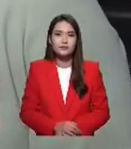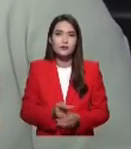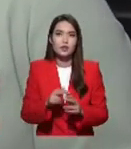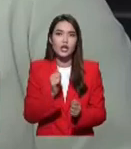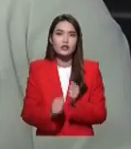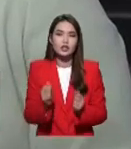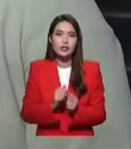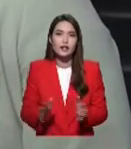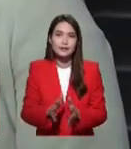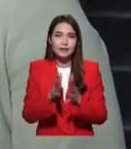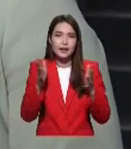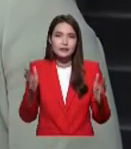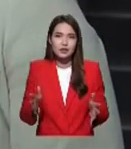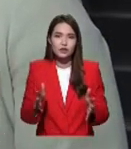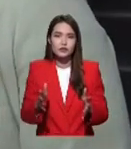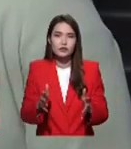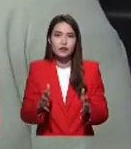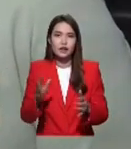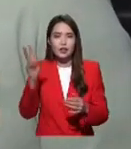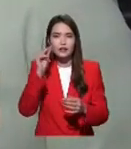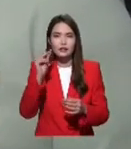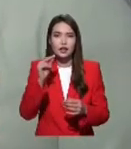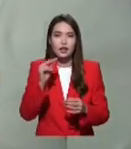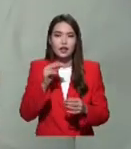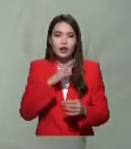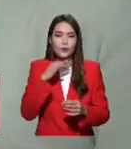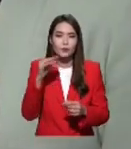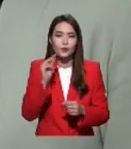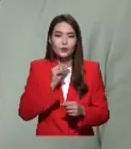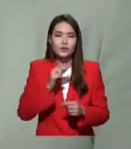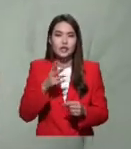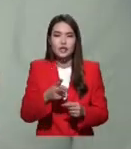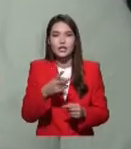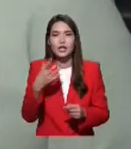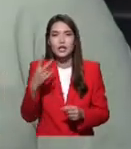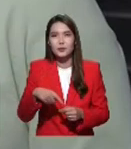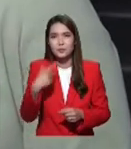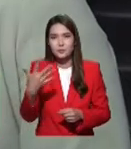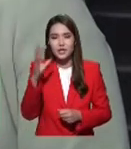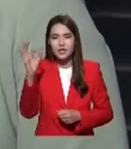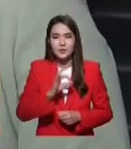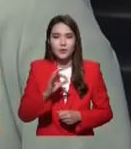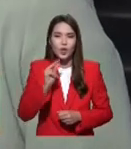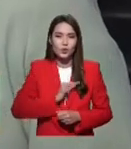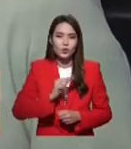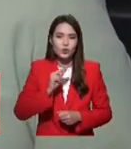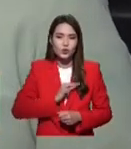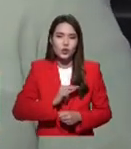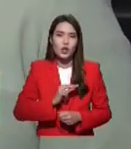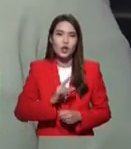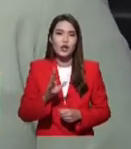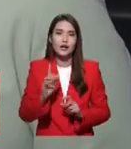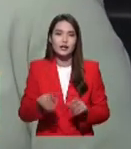үлкен тағда көңіл бөлінді. Ол дегеніміз 2,5%-бен беріліп жатқан шағын несие.